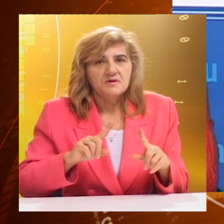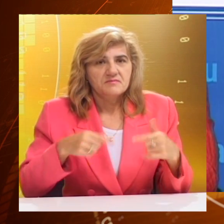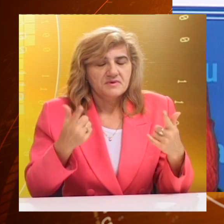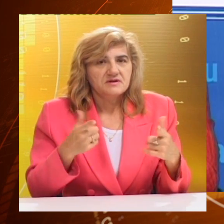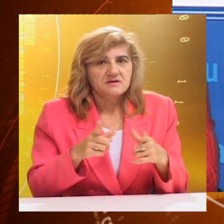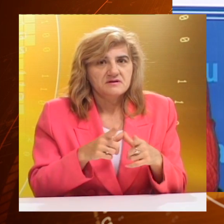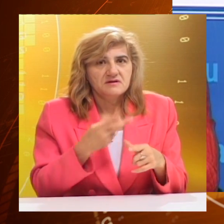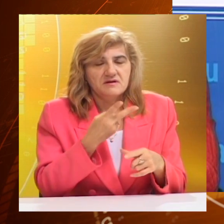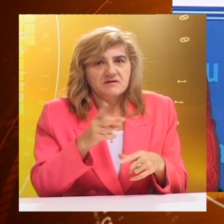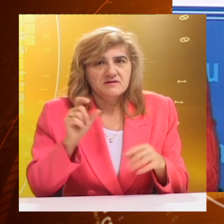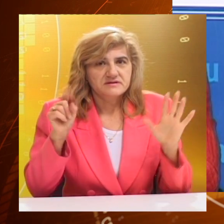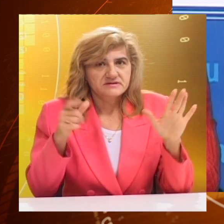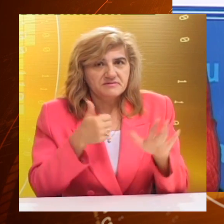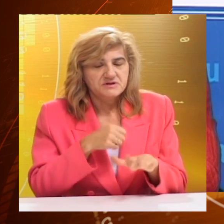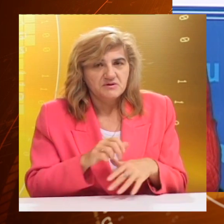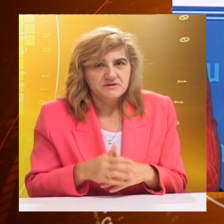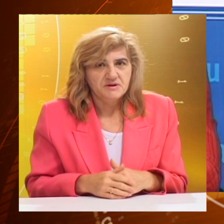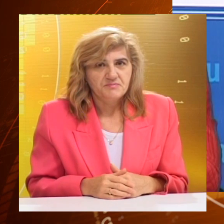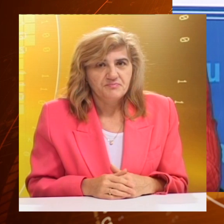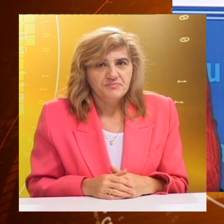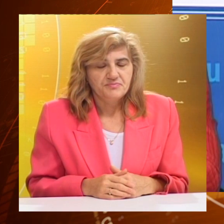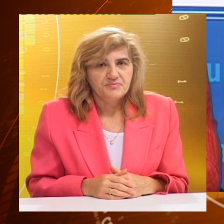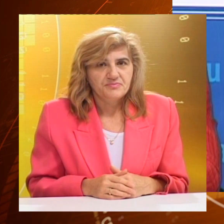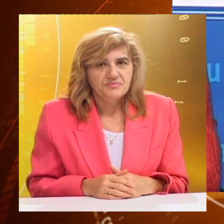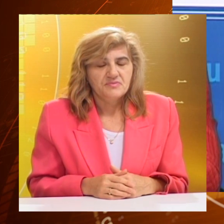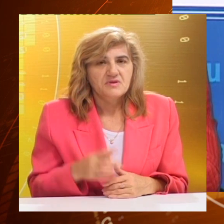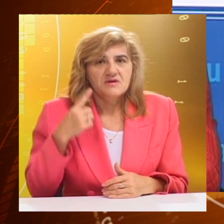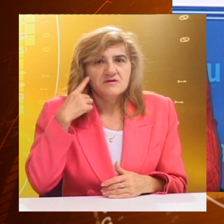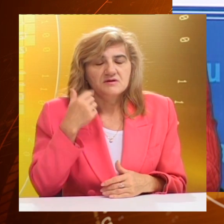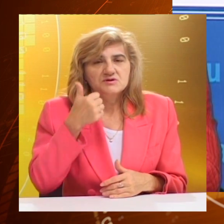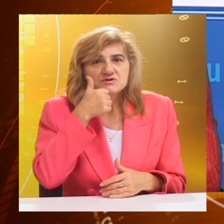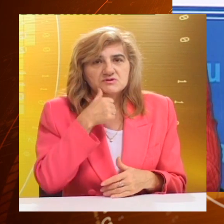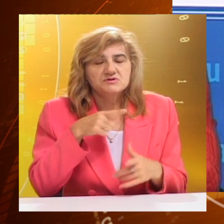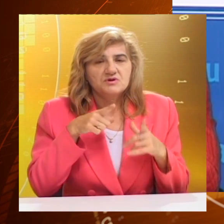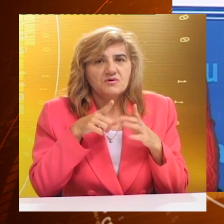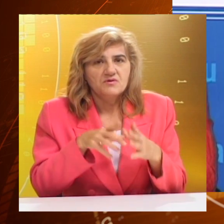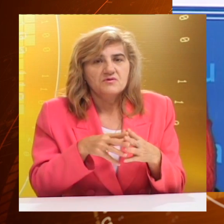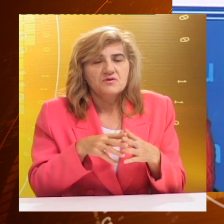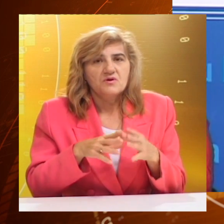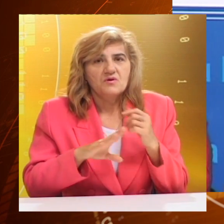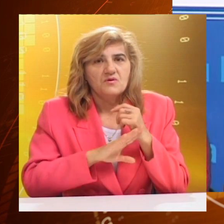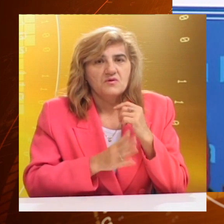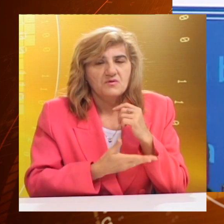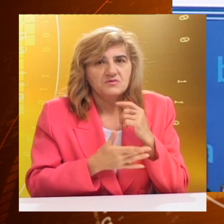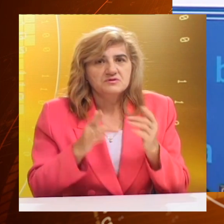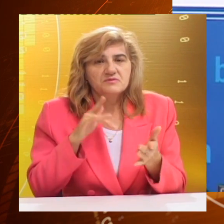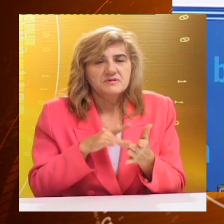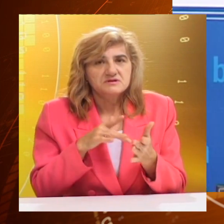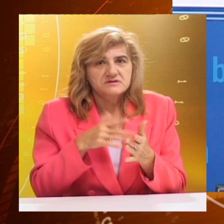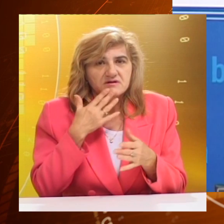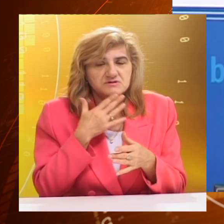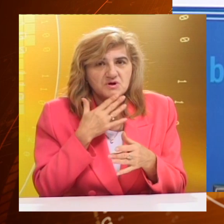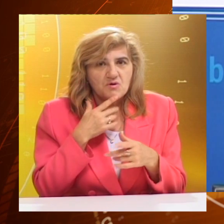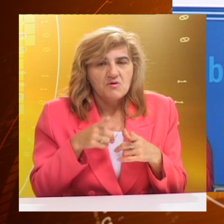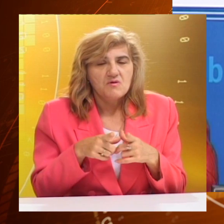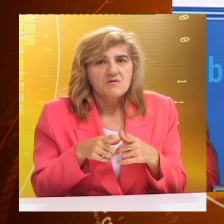u predstojećeg ciklusa u 2017. godini. Značajno je što će se talentovanim učenicima